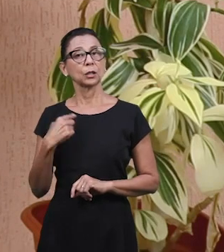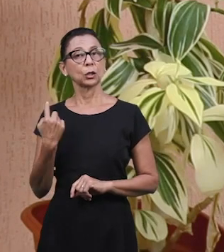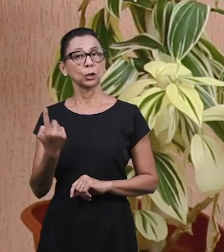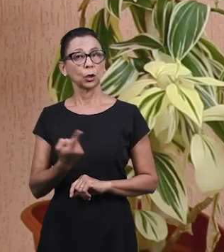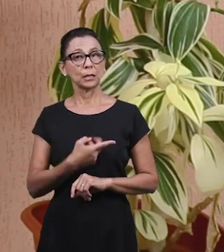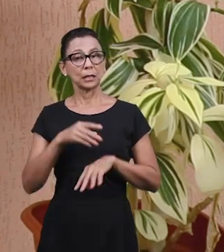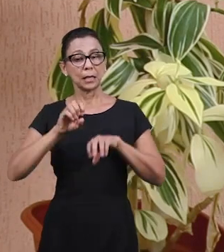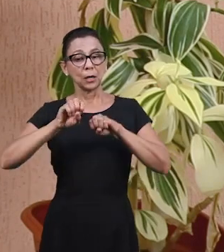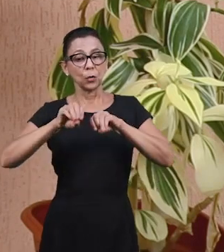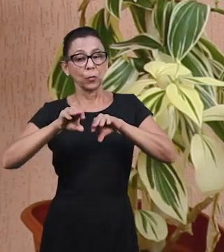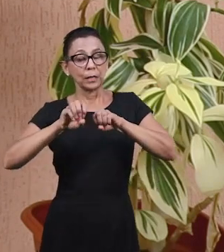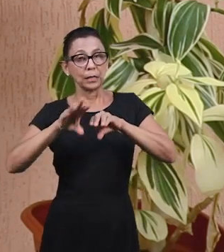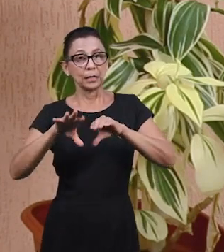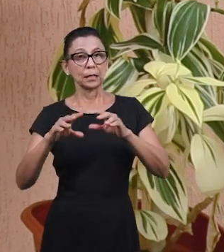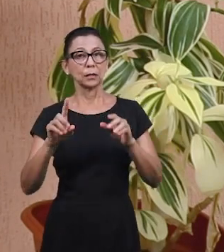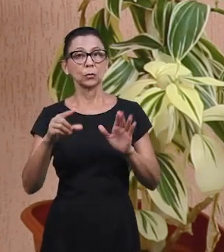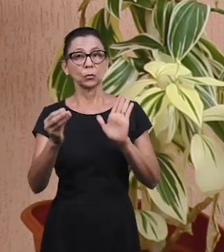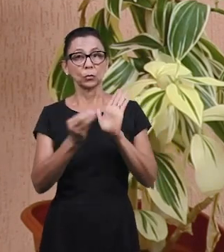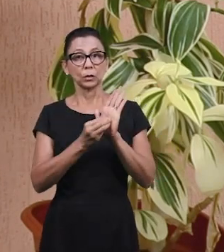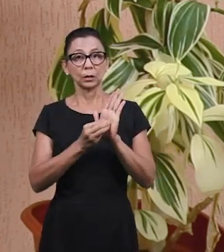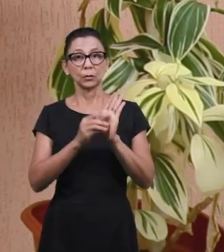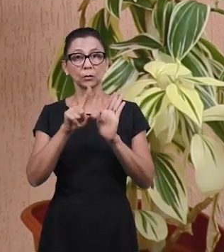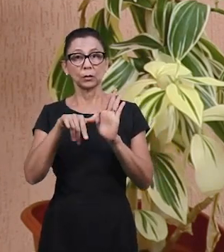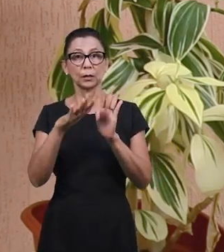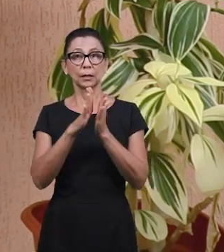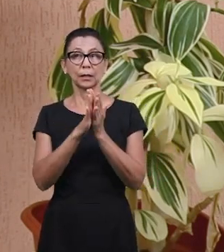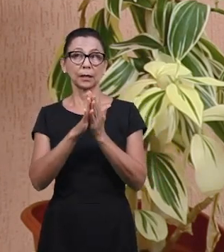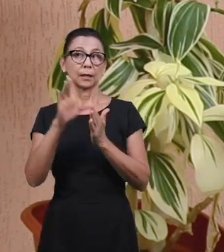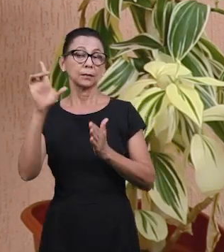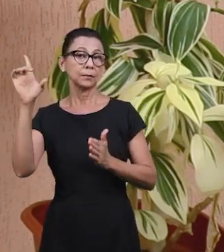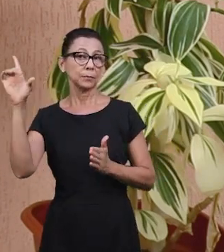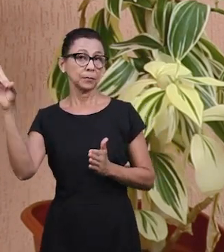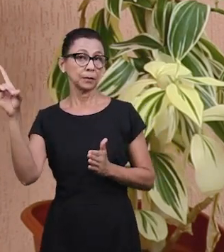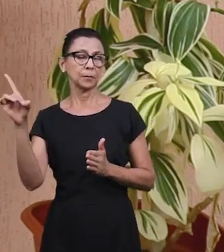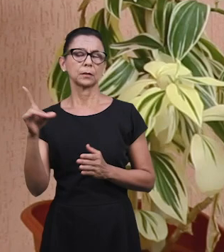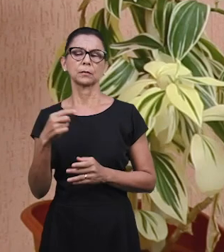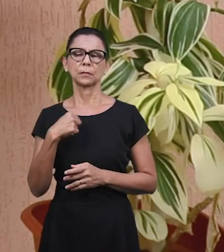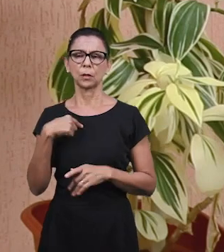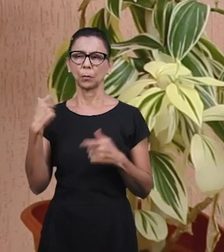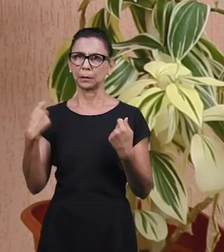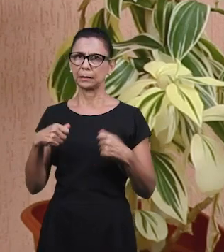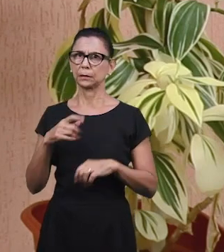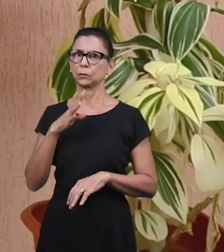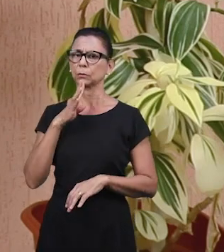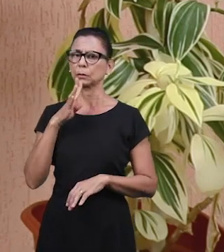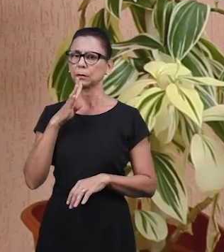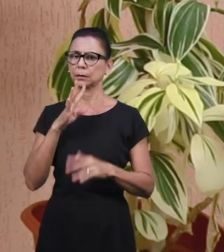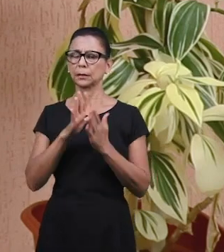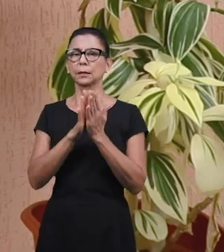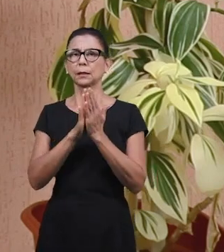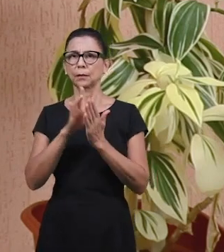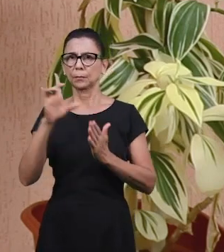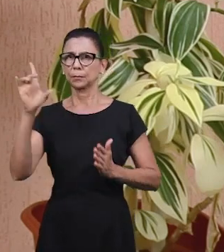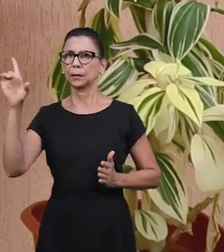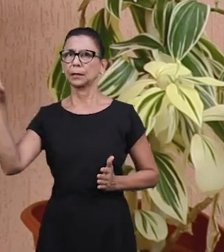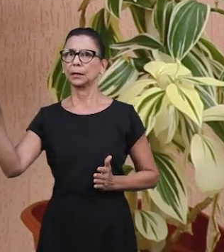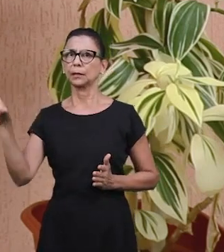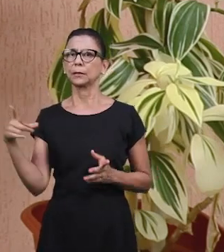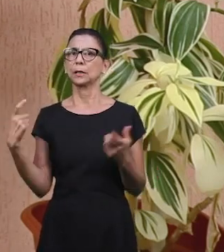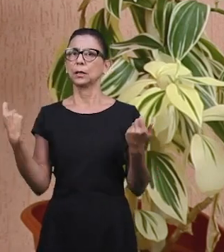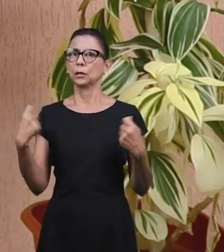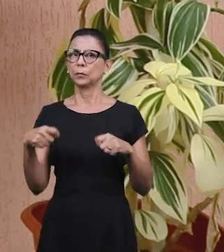donner une étude dont le contenu est la parole de Dieu. Donc, j'ai besoin de connaître la parole. J'ai